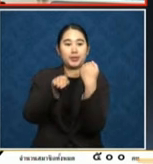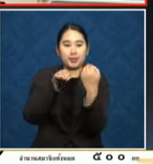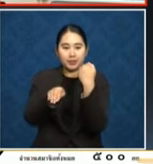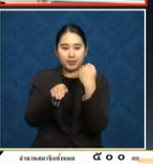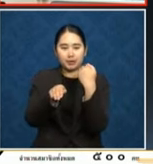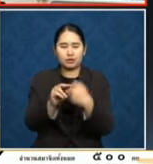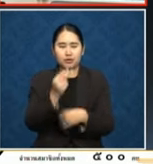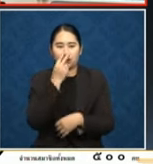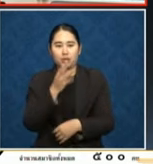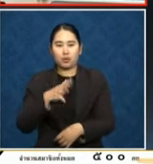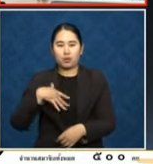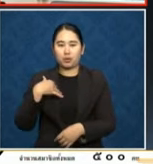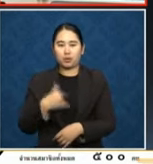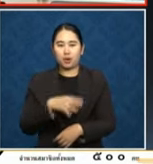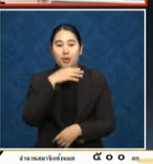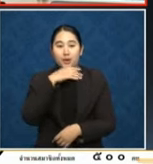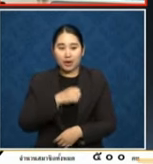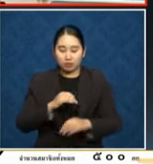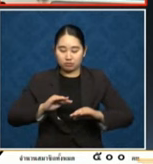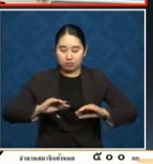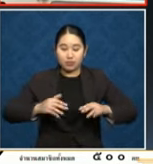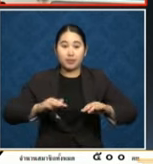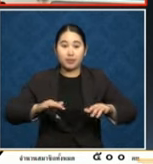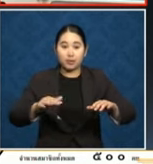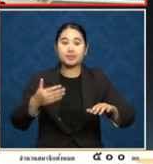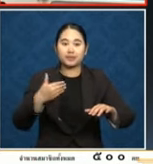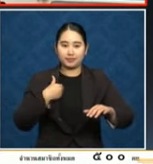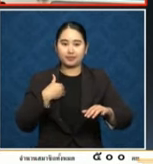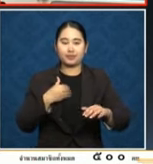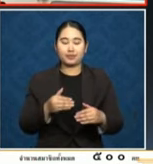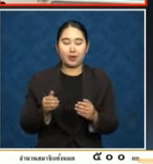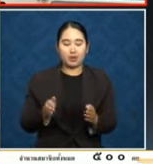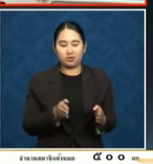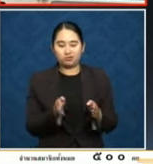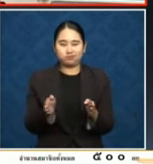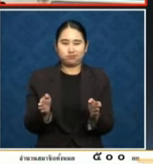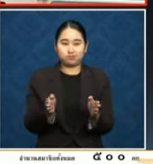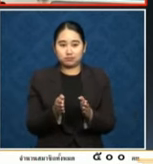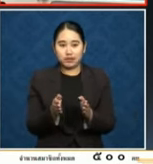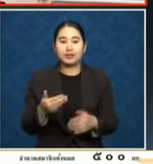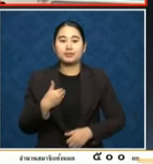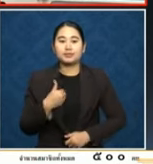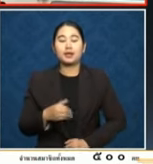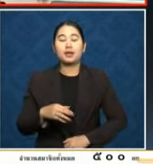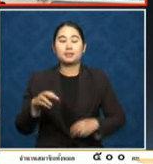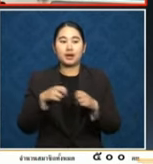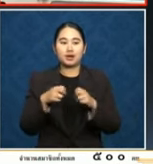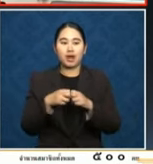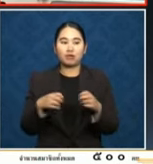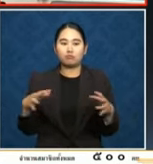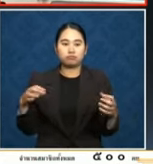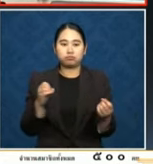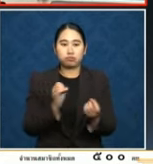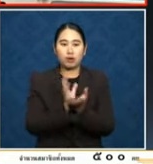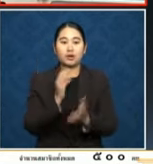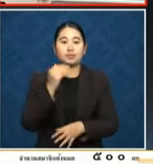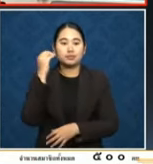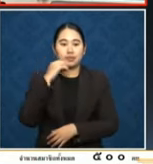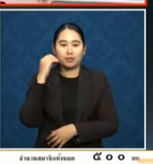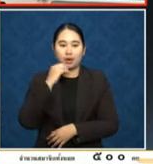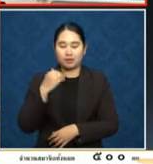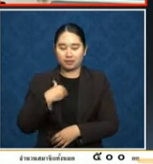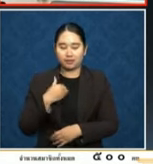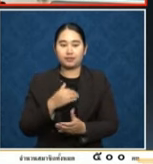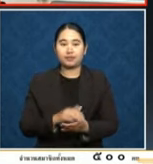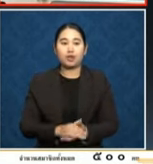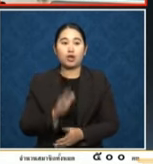มีสภาพชำรุดทรุดโทรมเป็นหลุมเป็นบ่อถนนโค้งคับแคบเกิดอันตรายบ่อยครั้งทั้งนี้ค่ะ